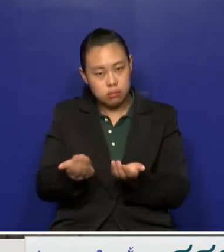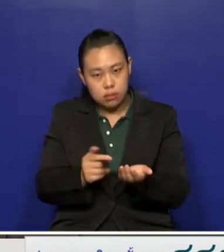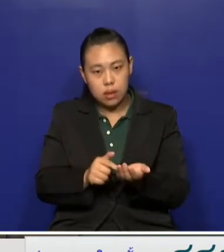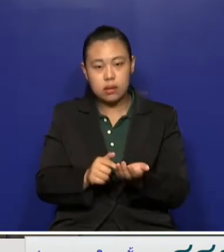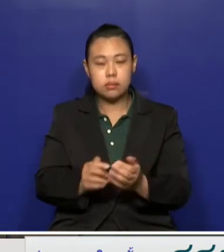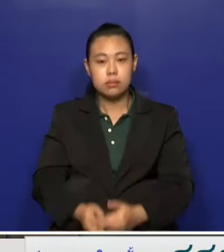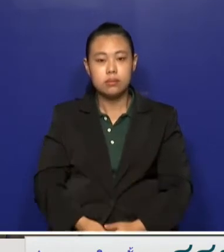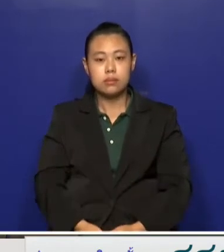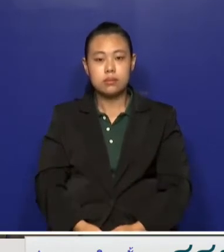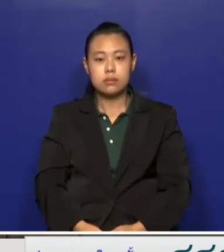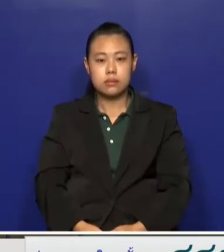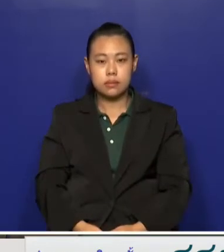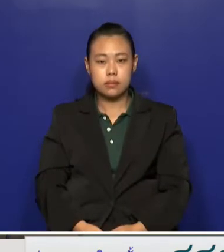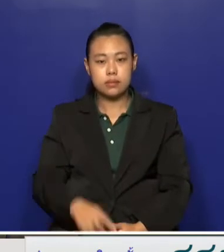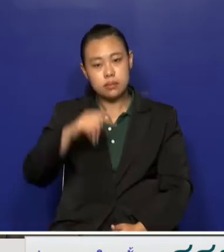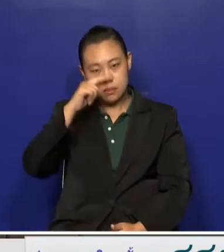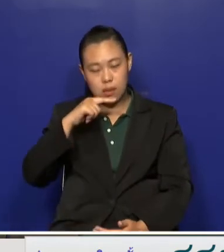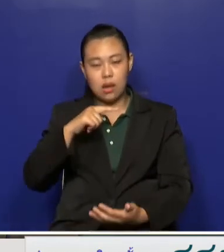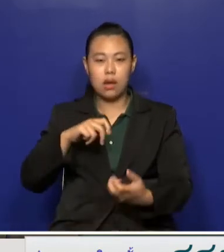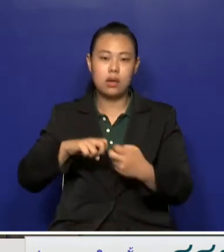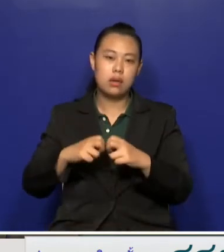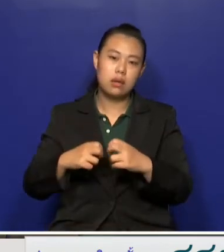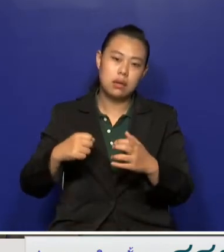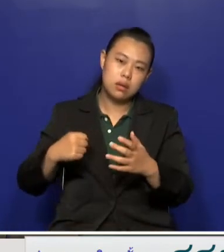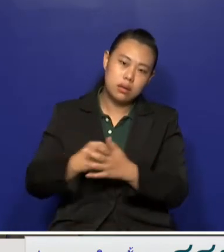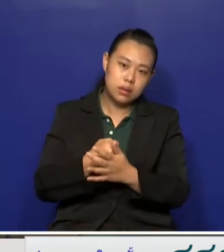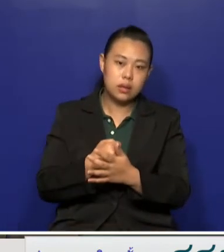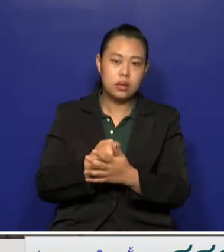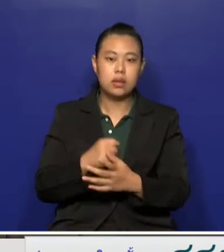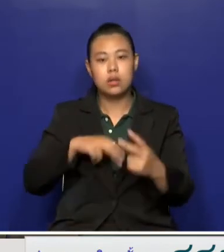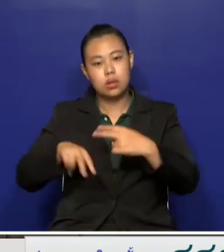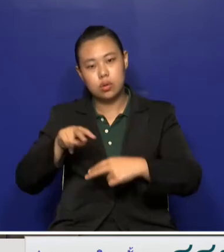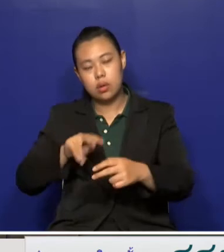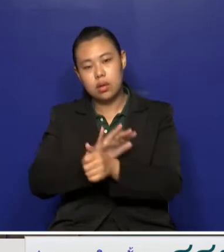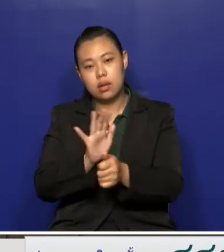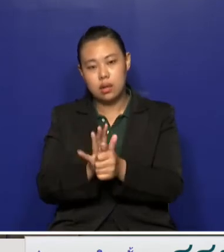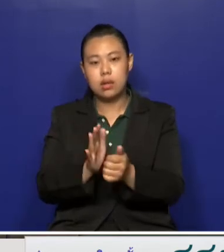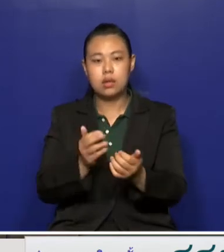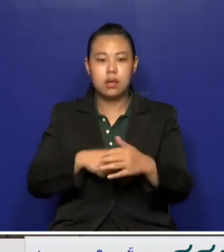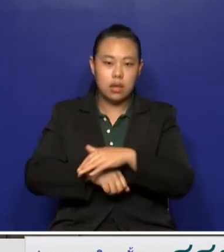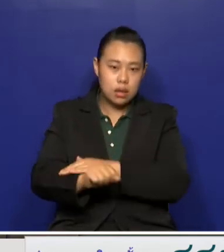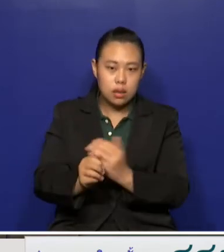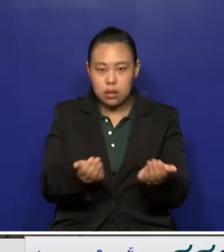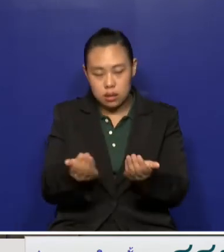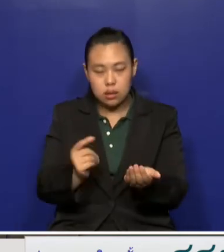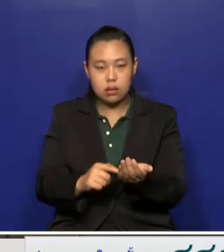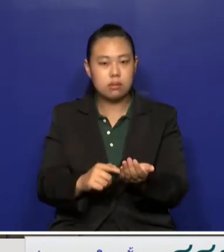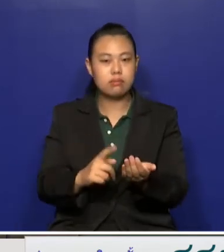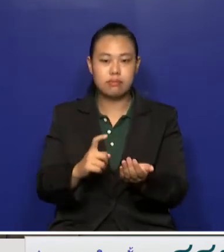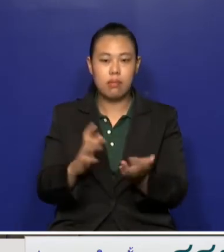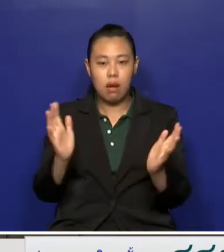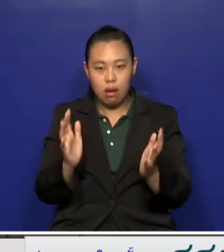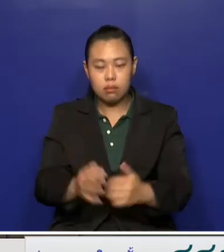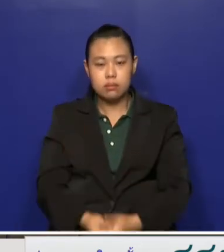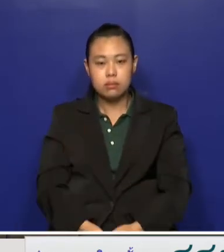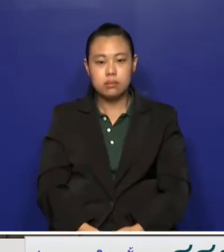ประเทศไทยเสียโอกาสไปมากครับเสียโอกาสการดูแลเด็กตั้งแต่แรกเกิดถ้าเรา